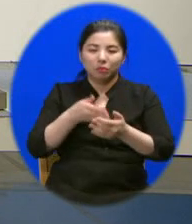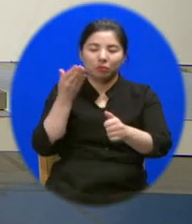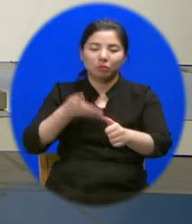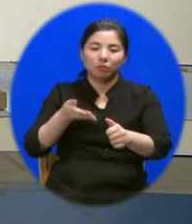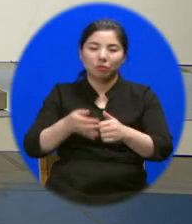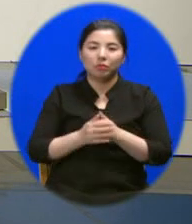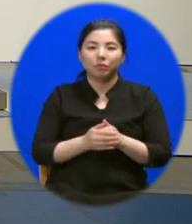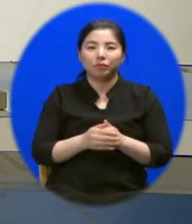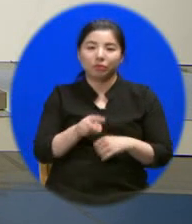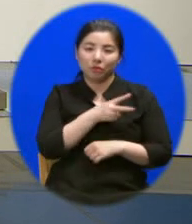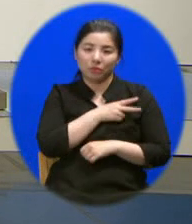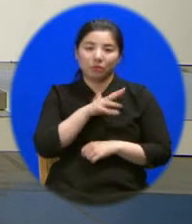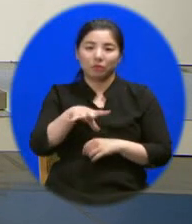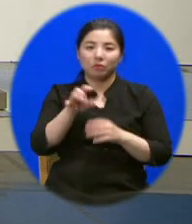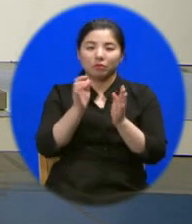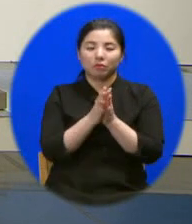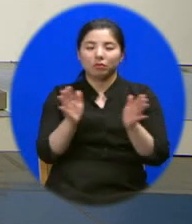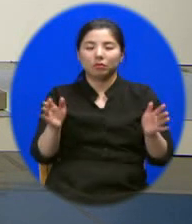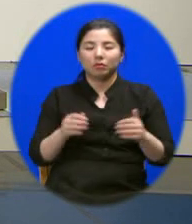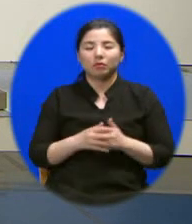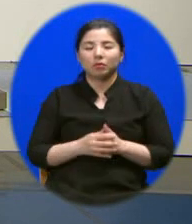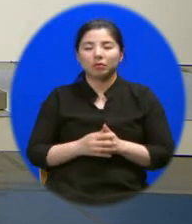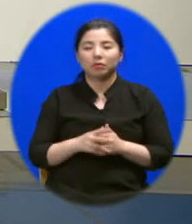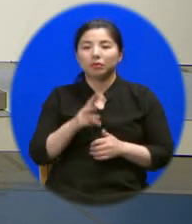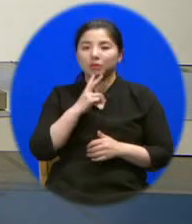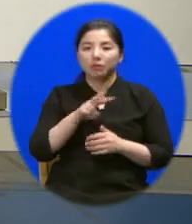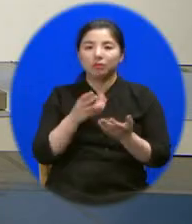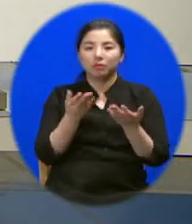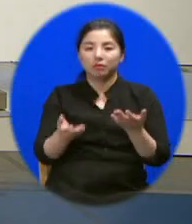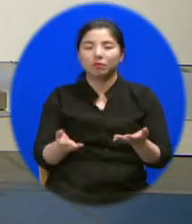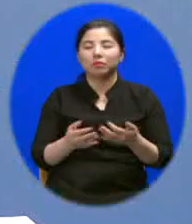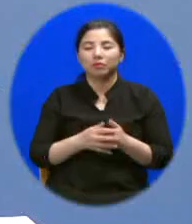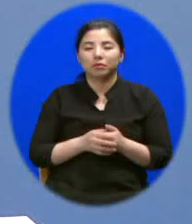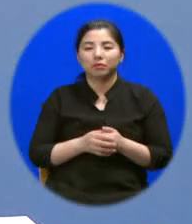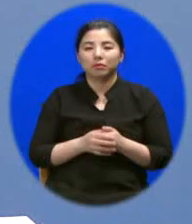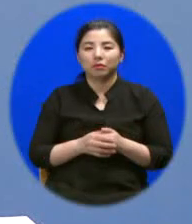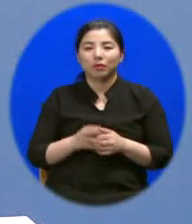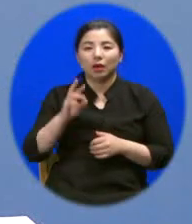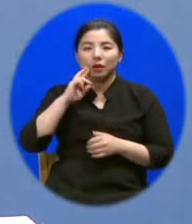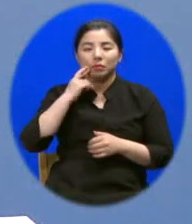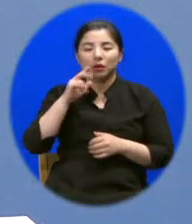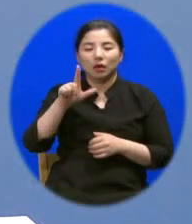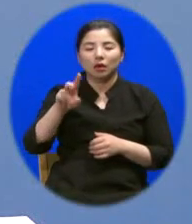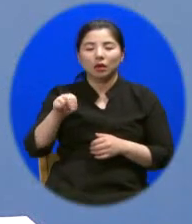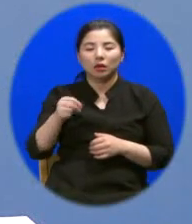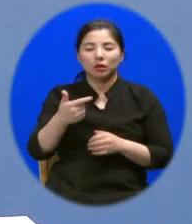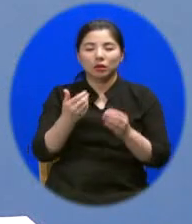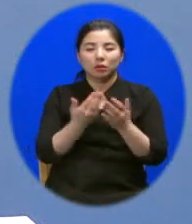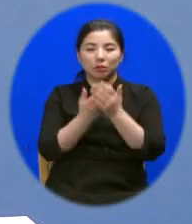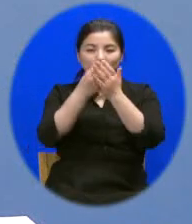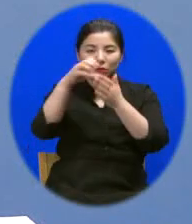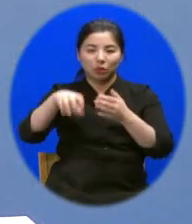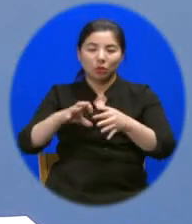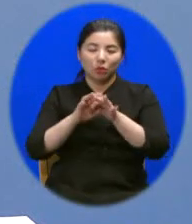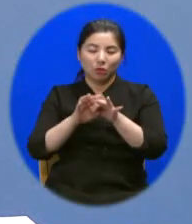경대 에서 후보 부터 시작을 하시구요 역시 답변 시간은 2분 드립니다 4 음성에 렌지 발전소 헐리 과 관련해서는